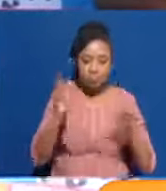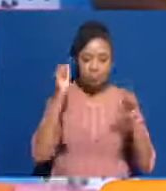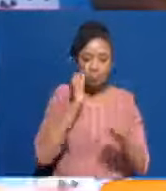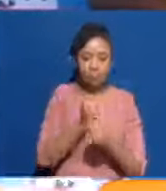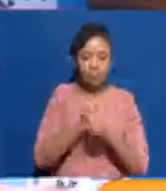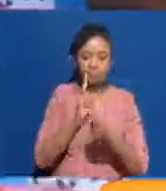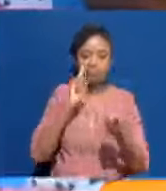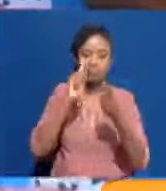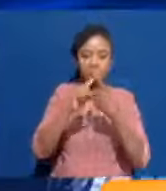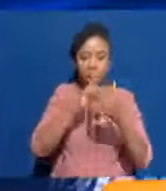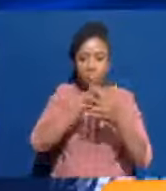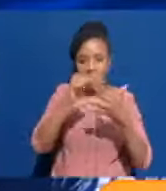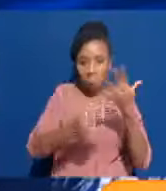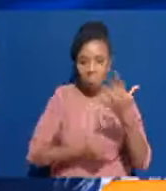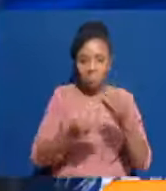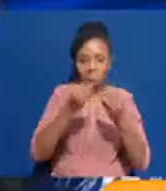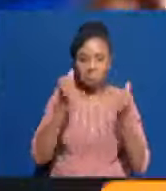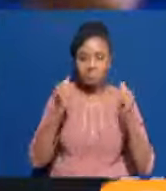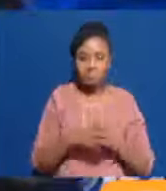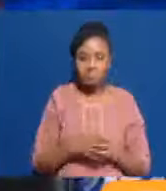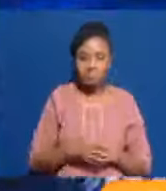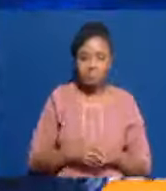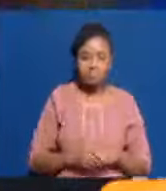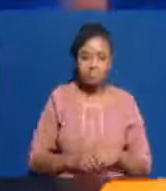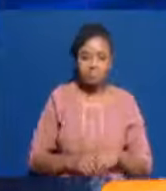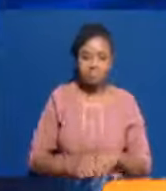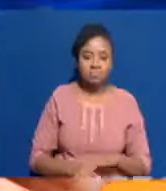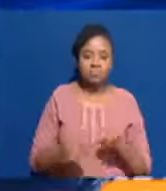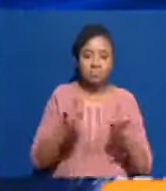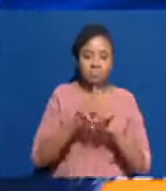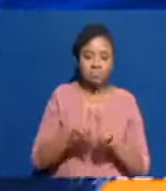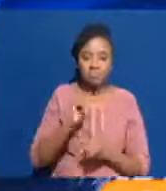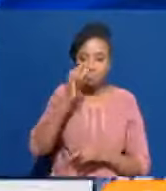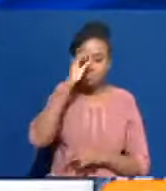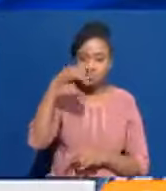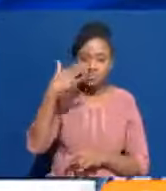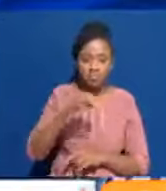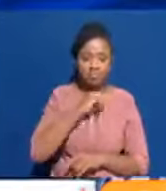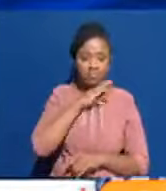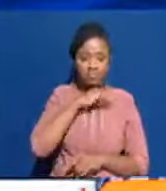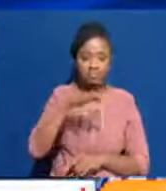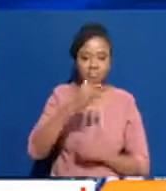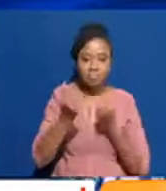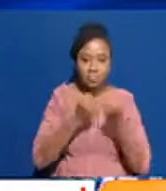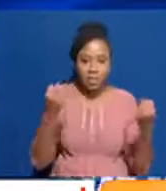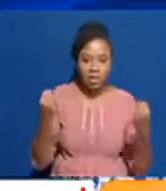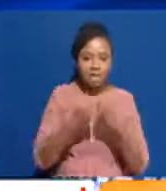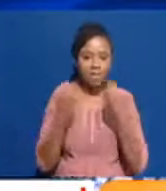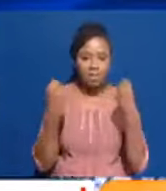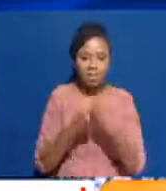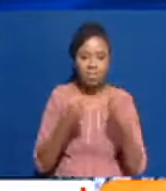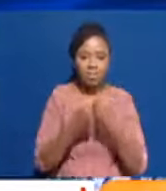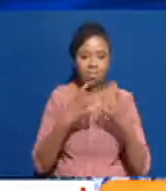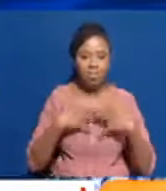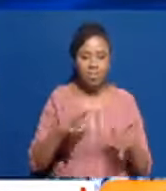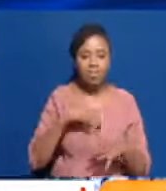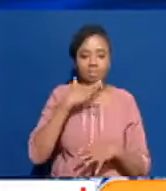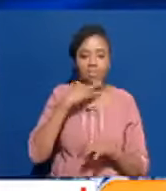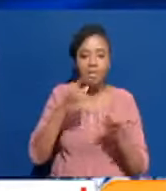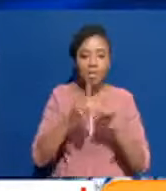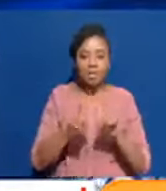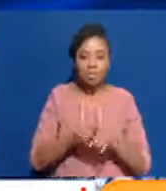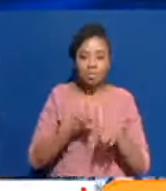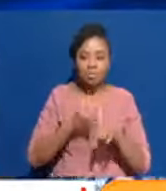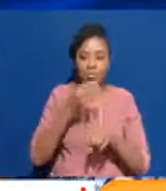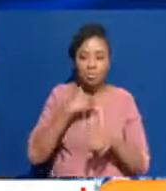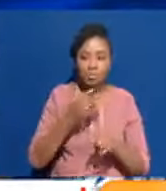mpaka tutakapowatangazia. Sachangwani walikuwa serikali, kila siku wanalia ajali, kila siku watu wanakufa. Walipoweka dual hakuna ajali